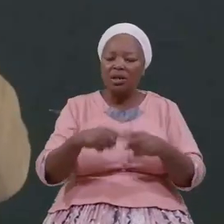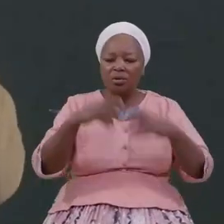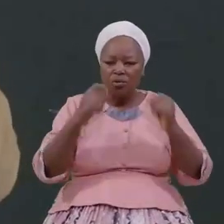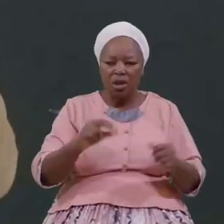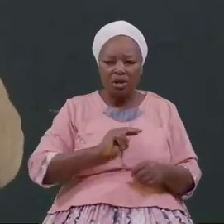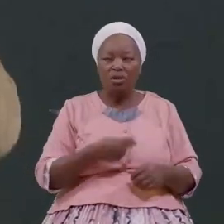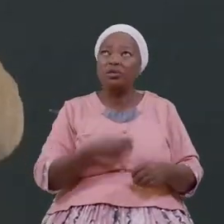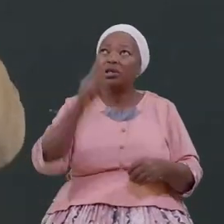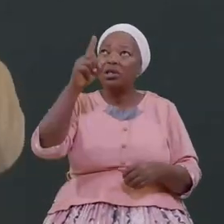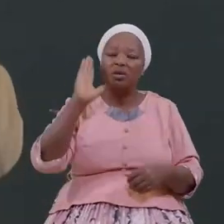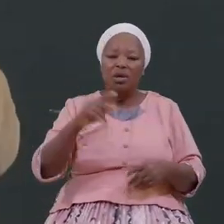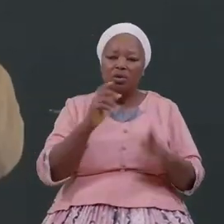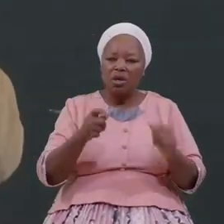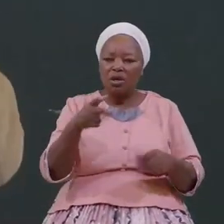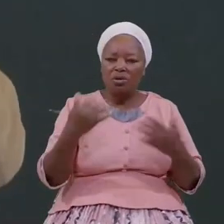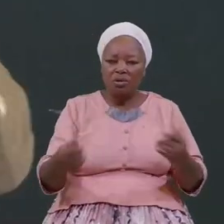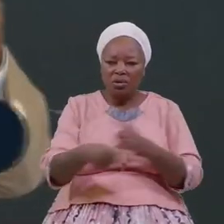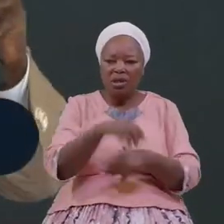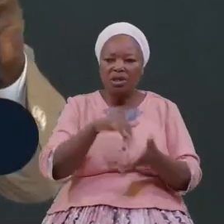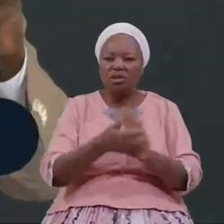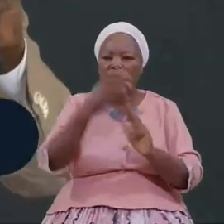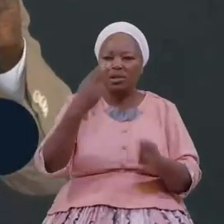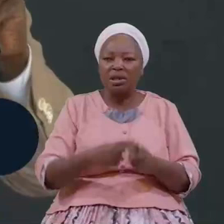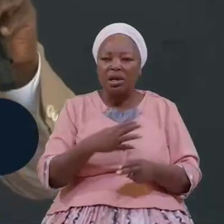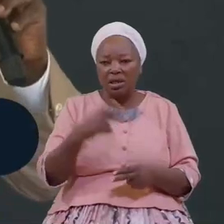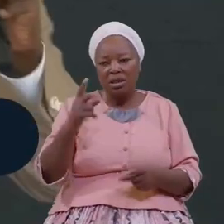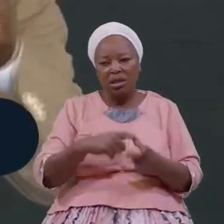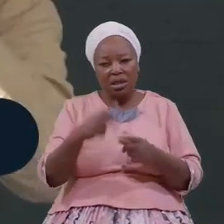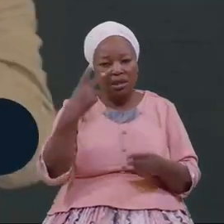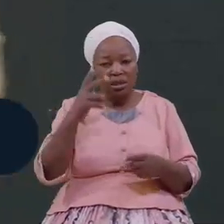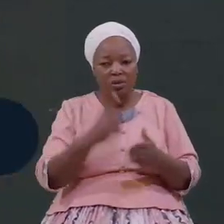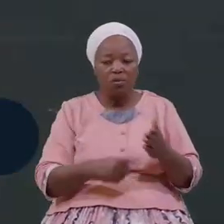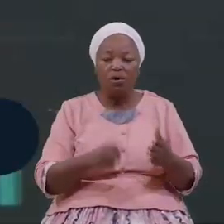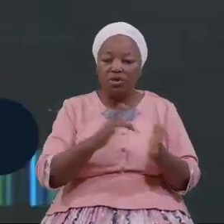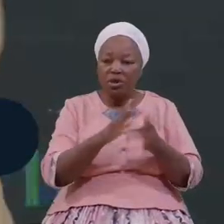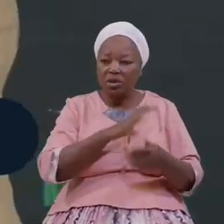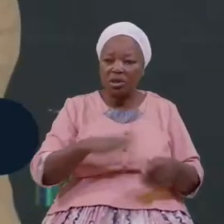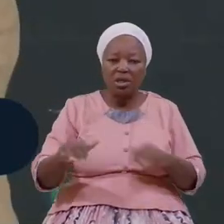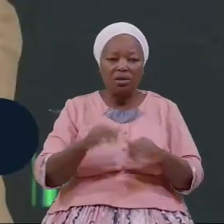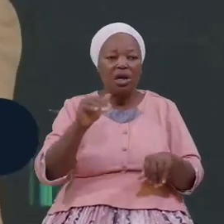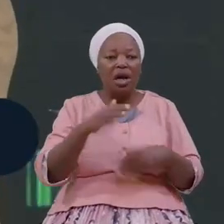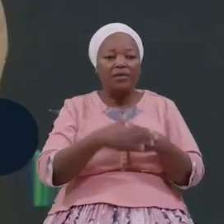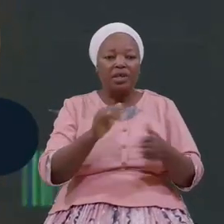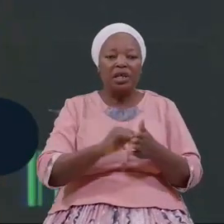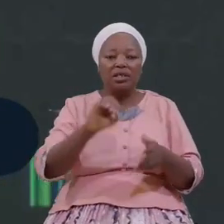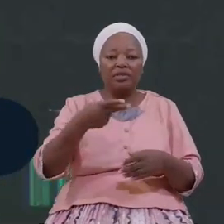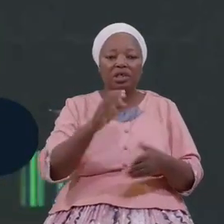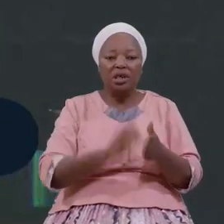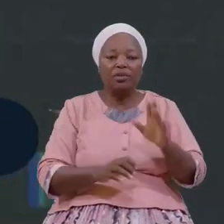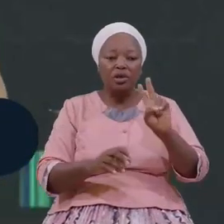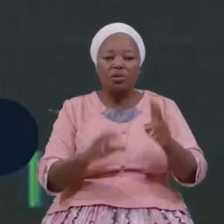nous, il nous vivifie, il va vous vivifier ce jour. Voyons ce qu'il fait après